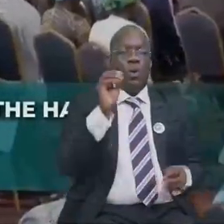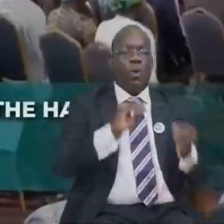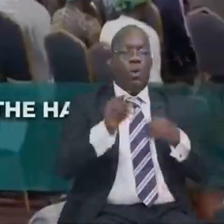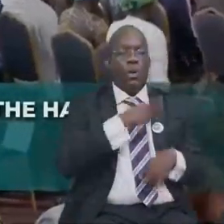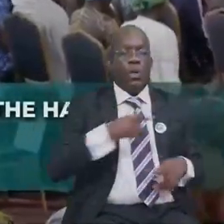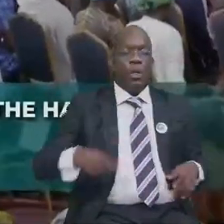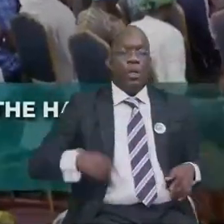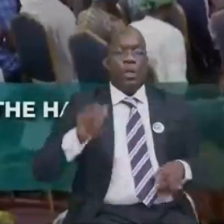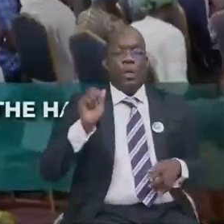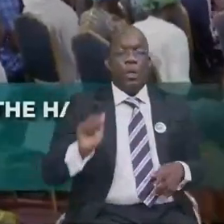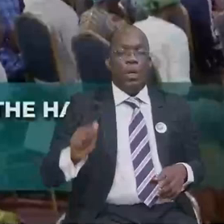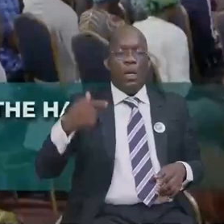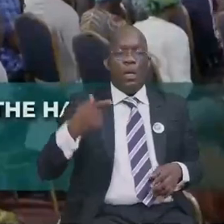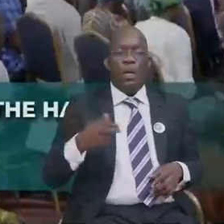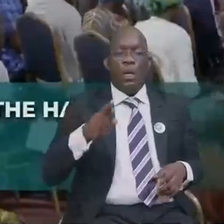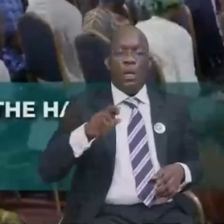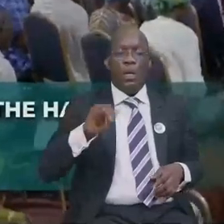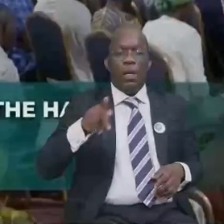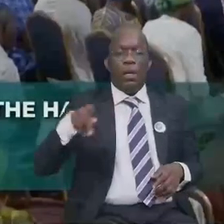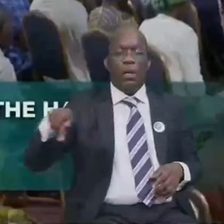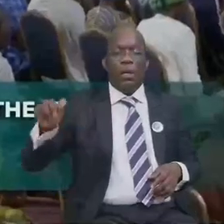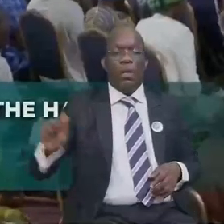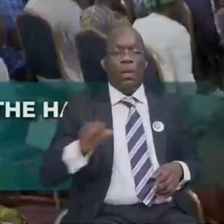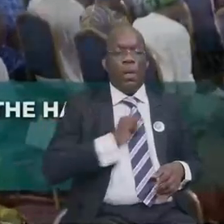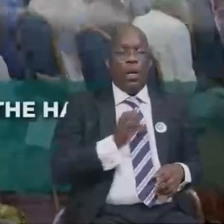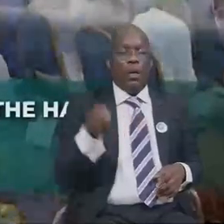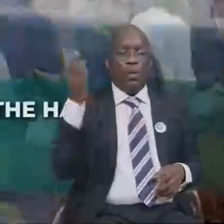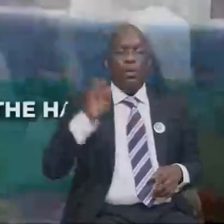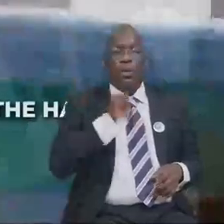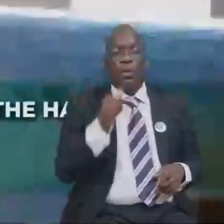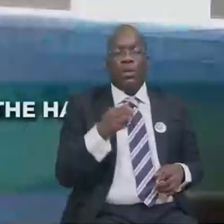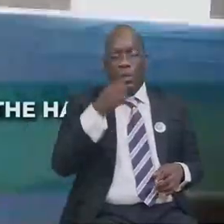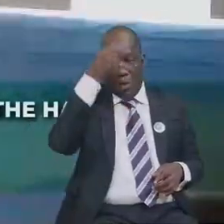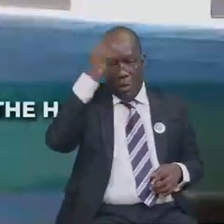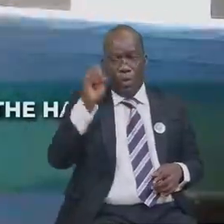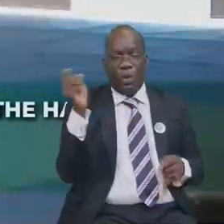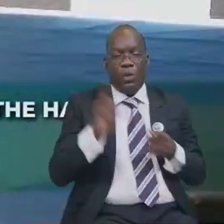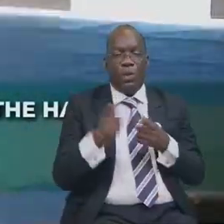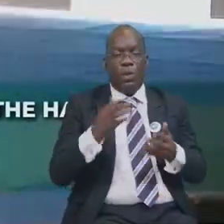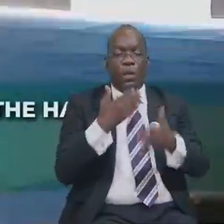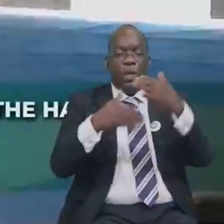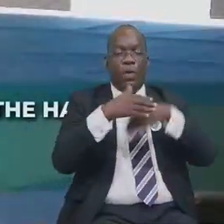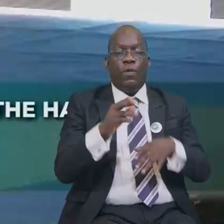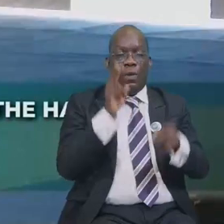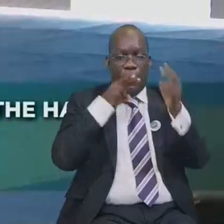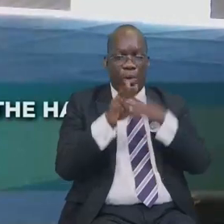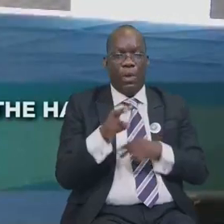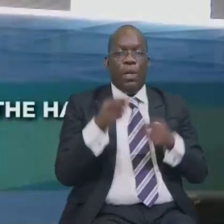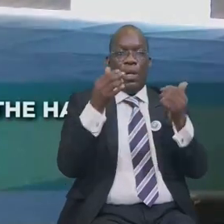point résisté à la vision céleste. En réalité, en ce moment,